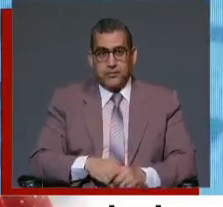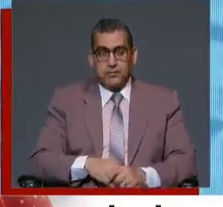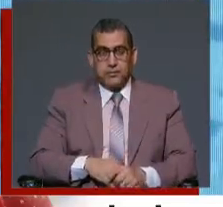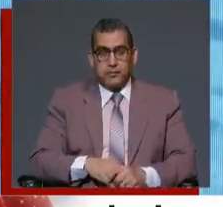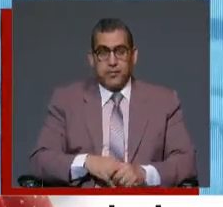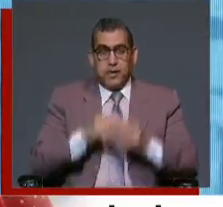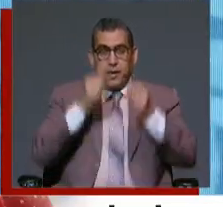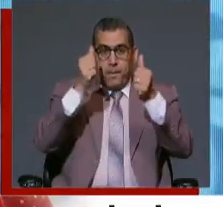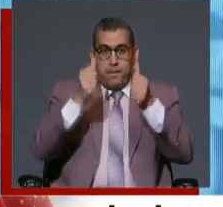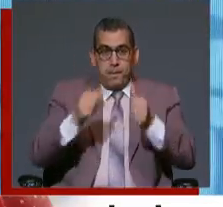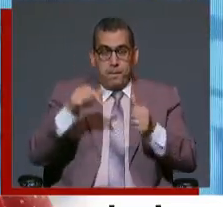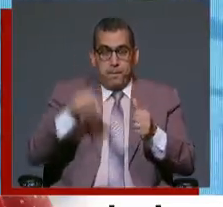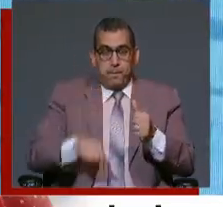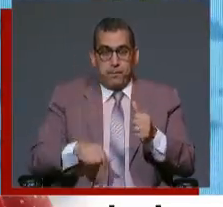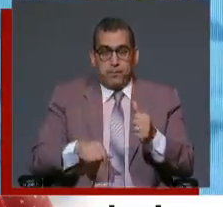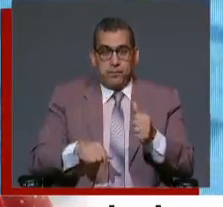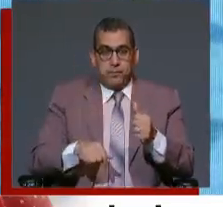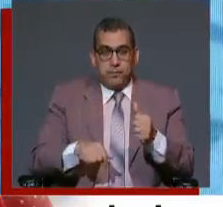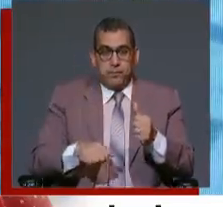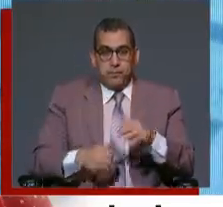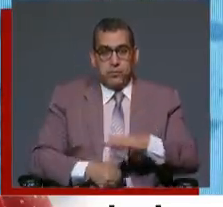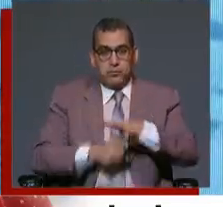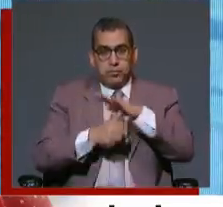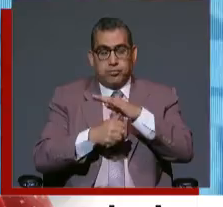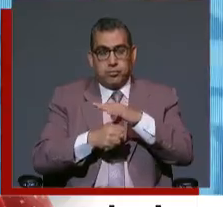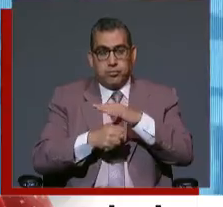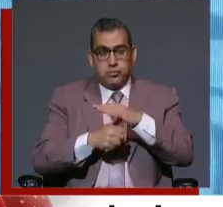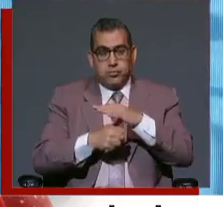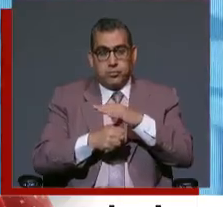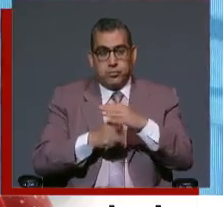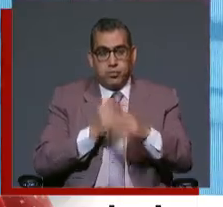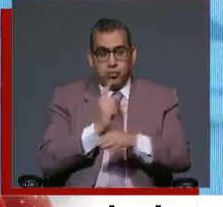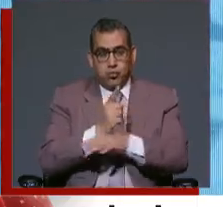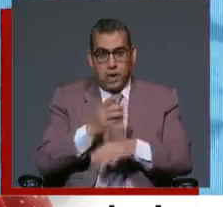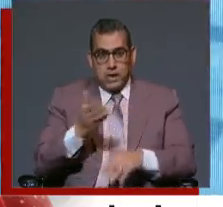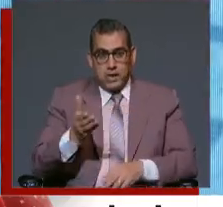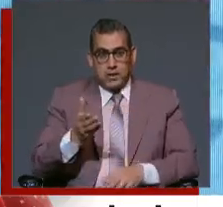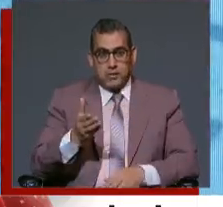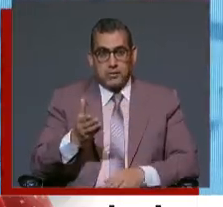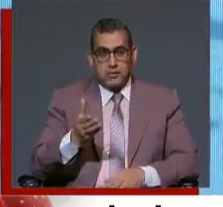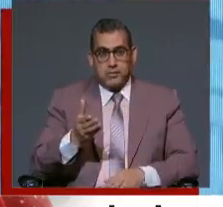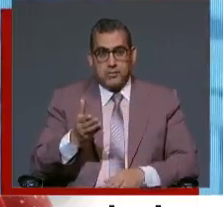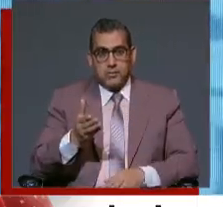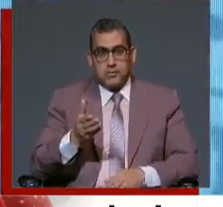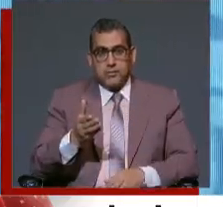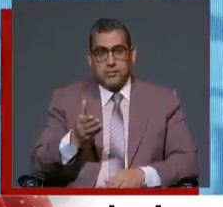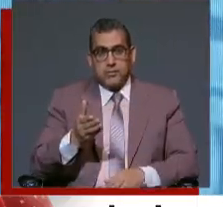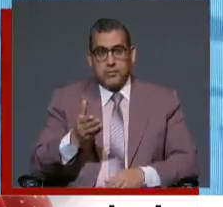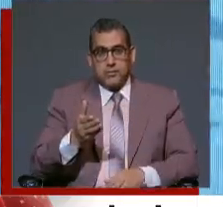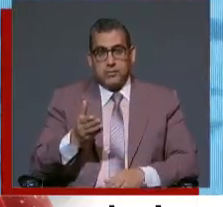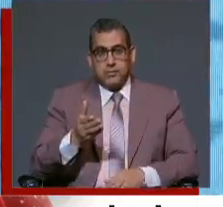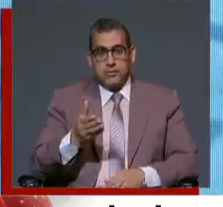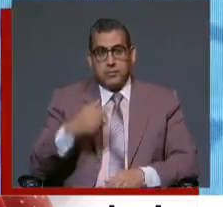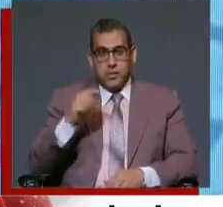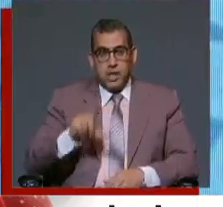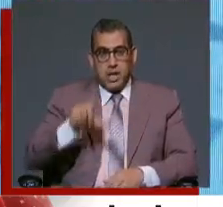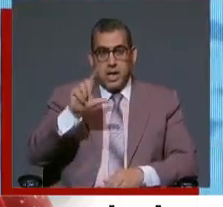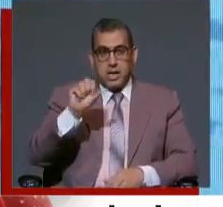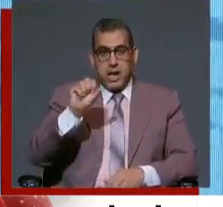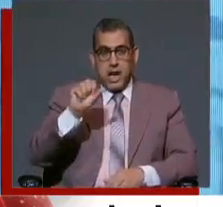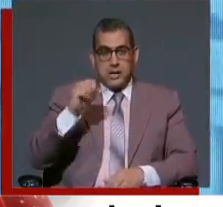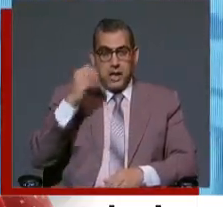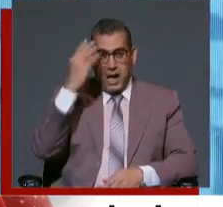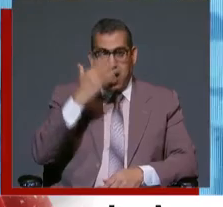وبيان من معالي السيد عزالي سوماني رئيس اتحاد جزر